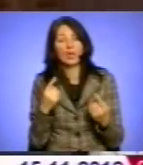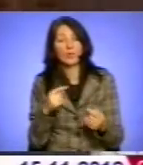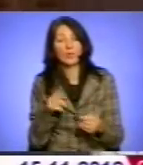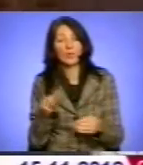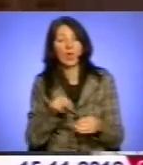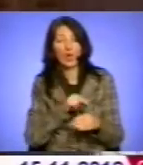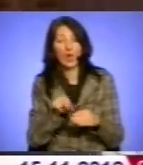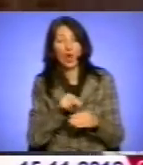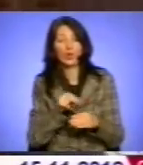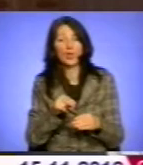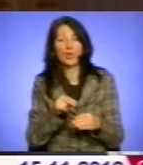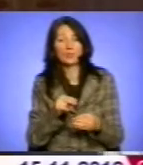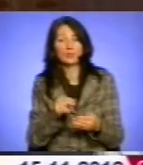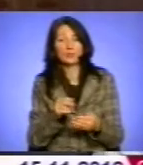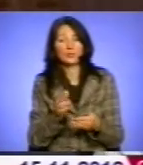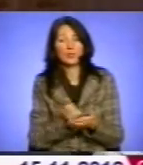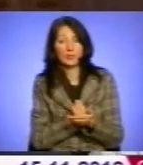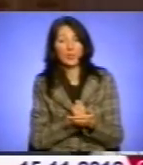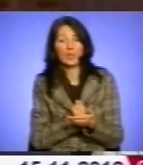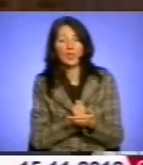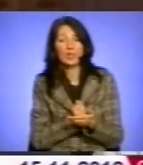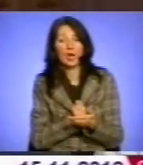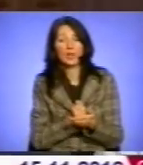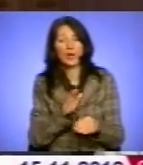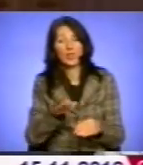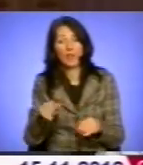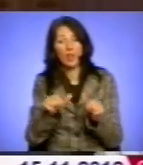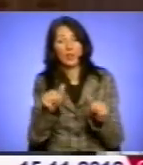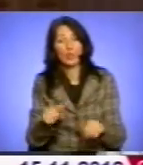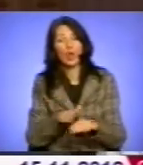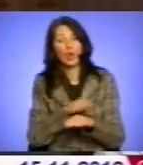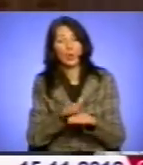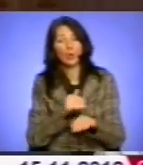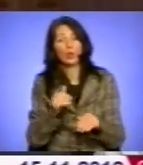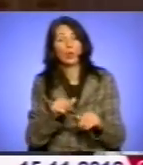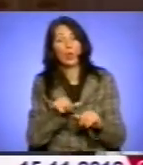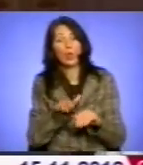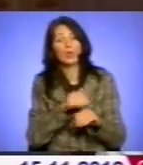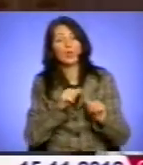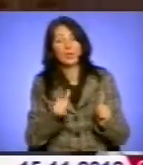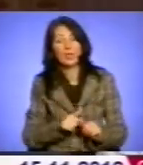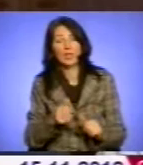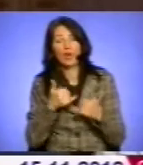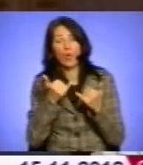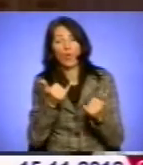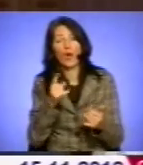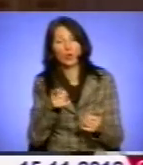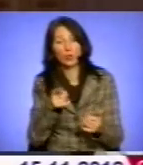дітей формують доброту, милосердя, увагу до тих людей, які десь мають якісь обмежені